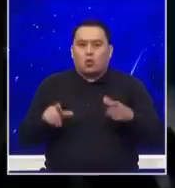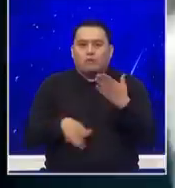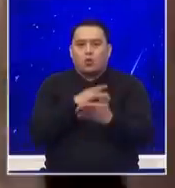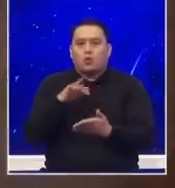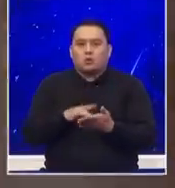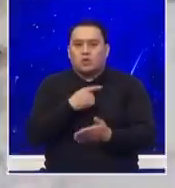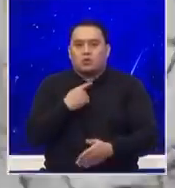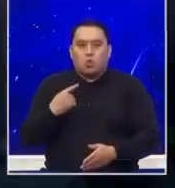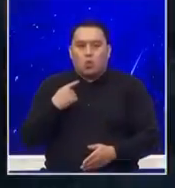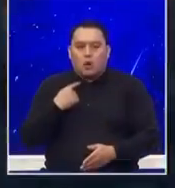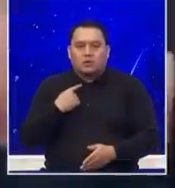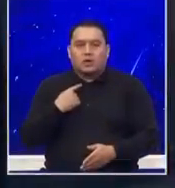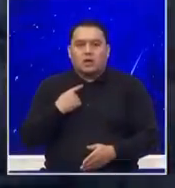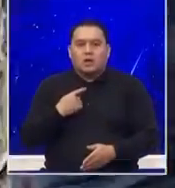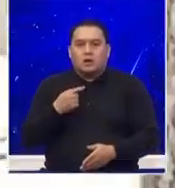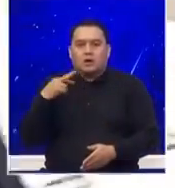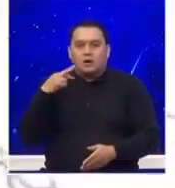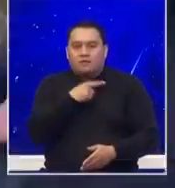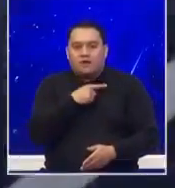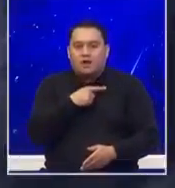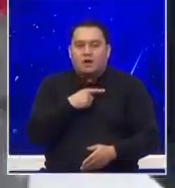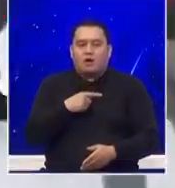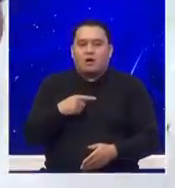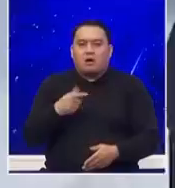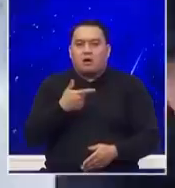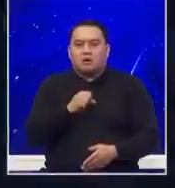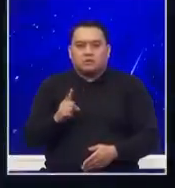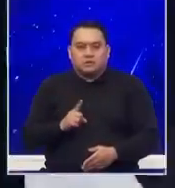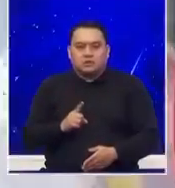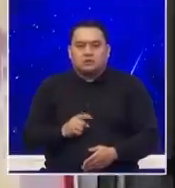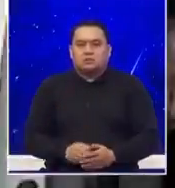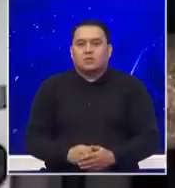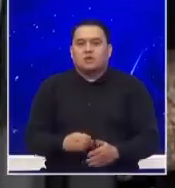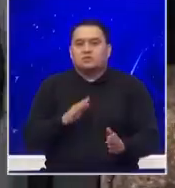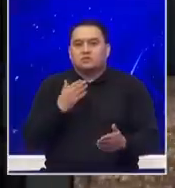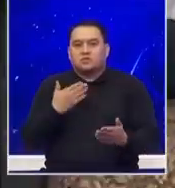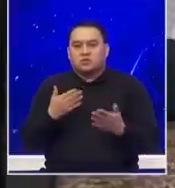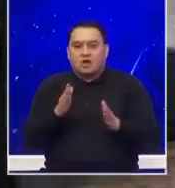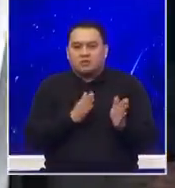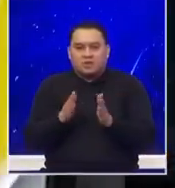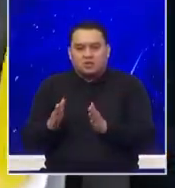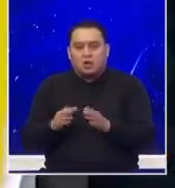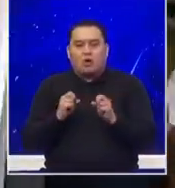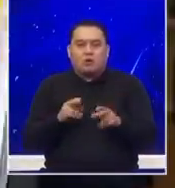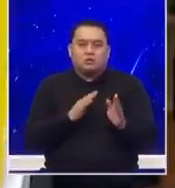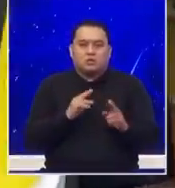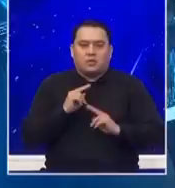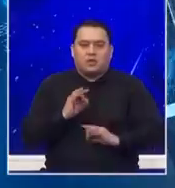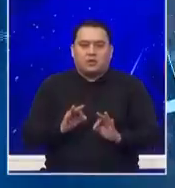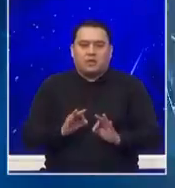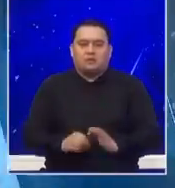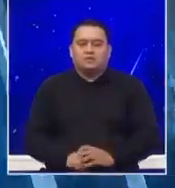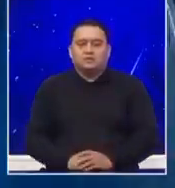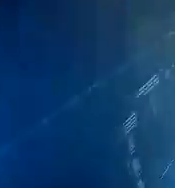города Талдыкурган. Диагноз – отравление продуктами горения средней степени тяжести. Состояние семьи оценивается как стабильное.